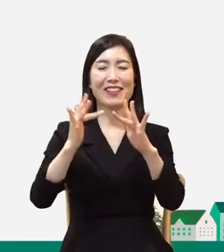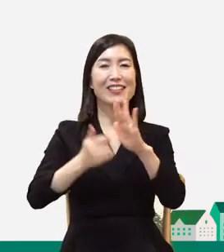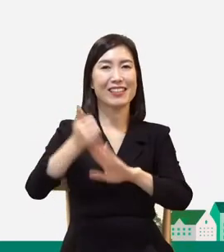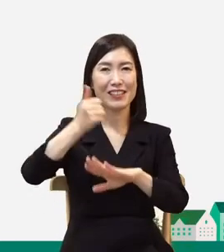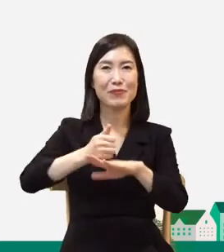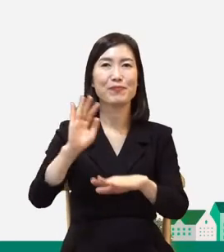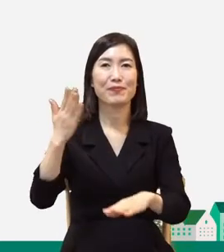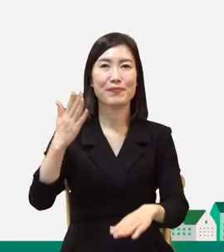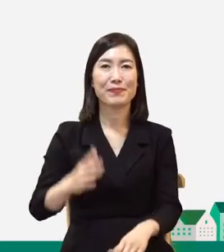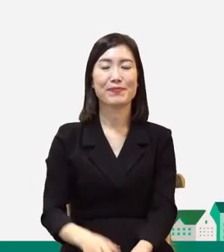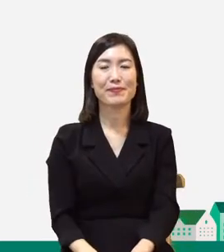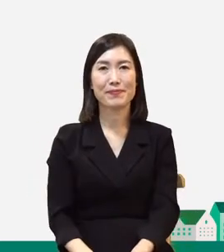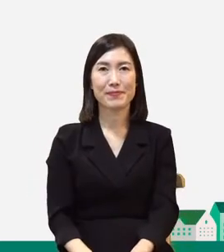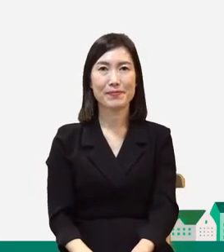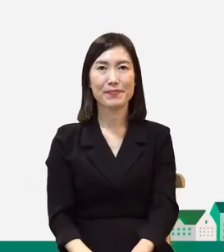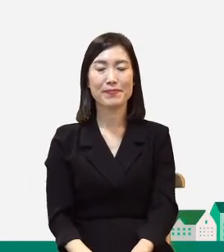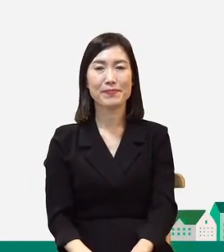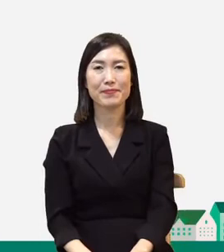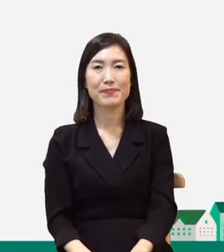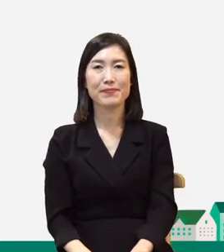감사합니다.